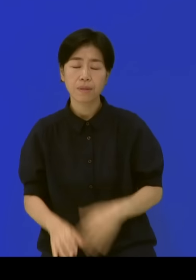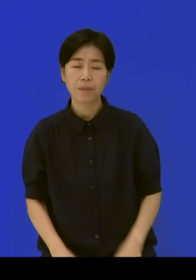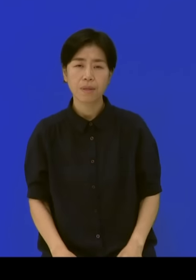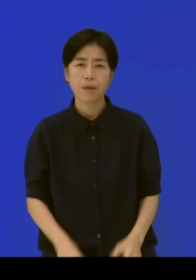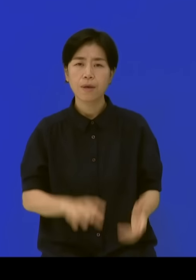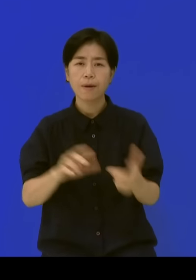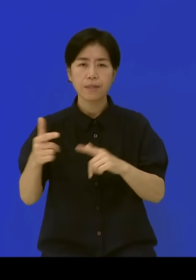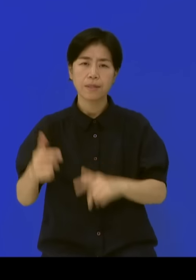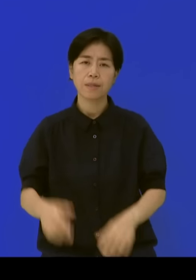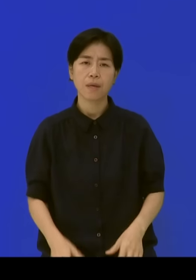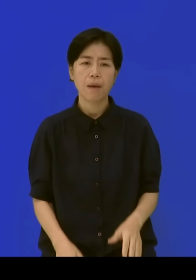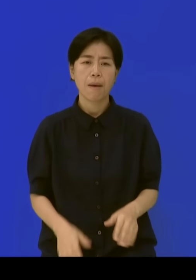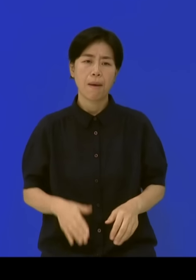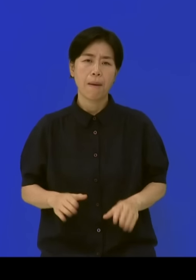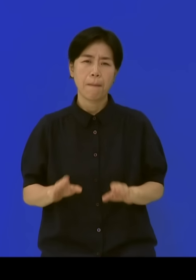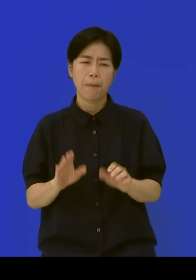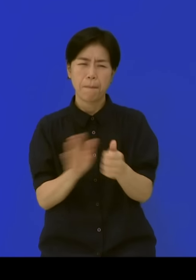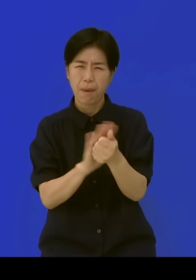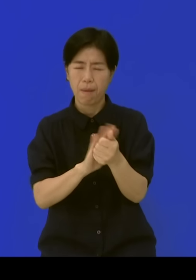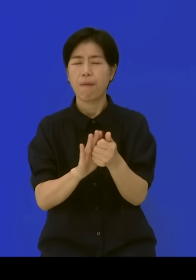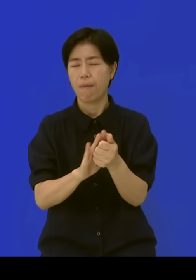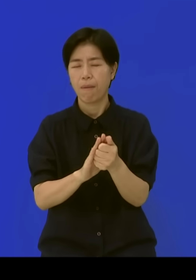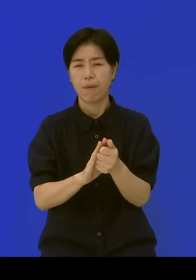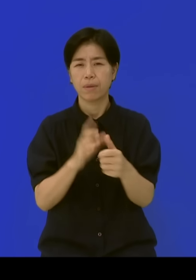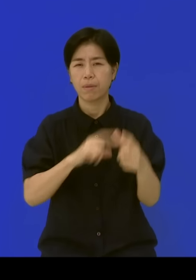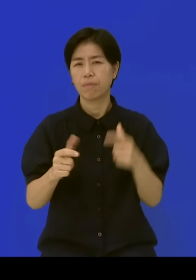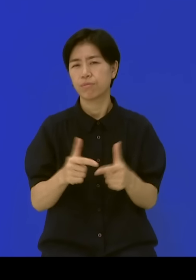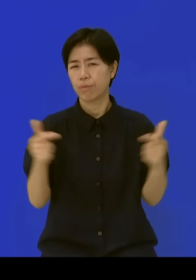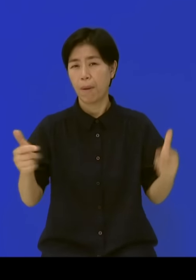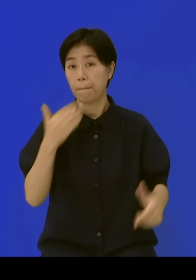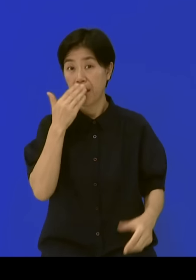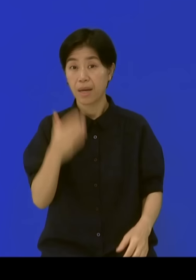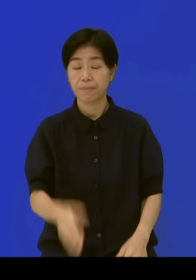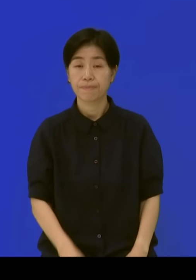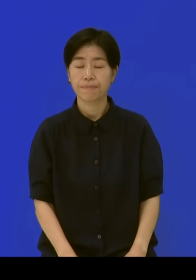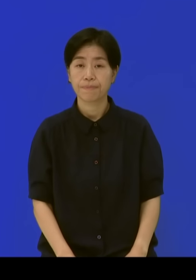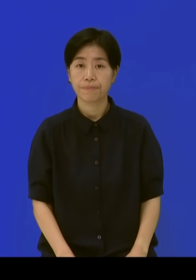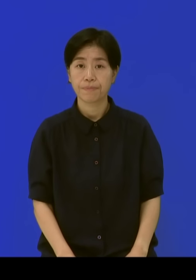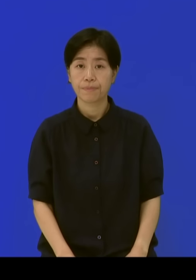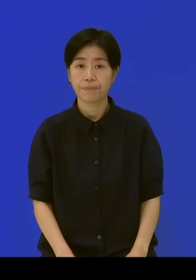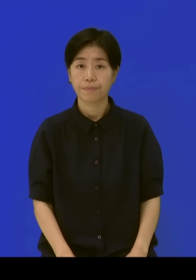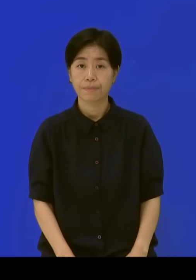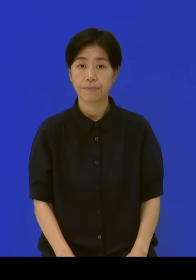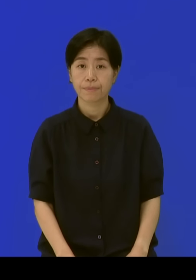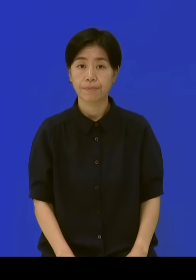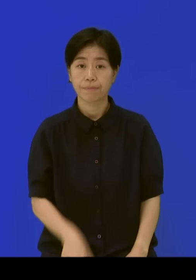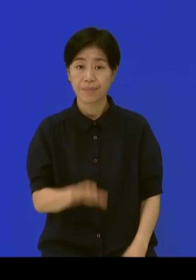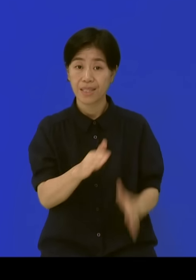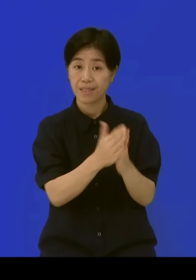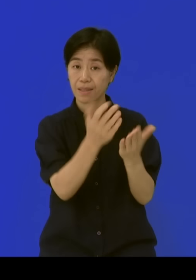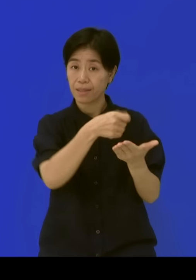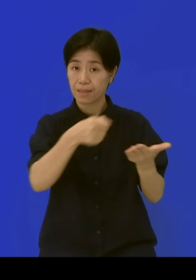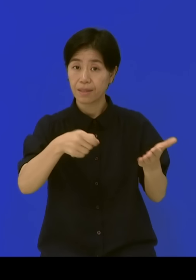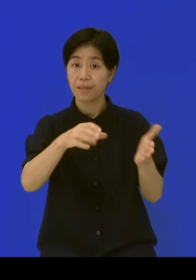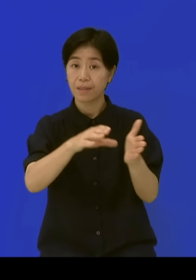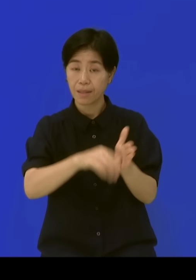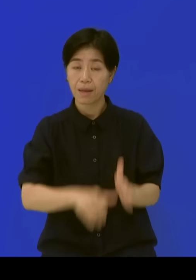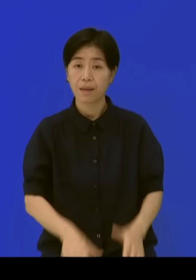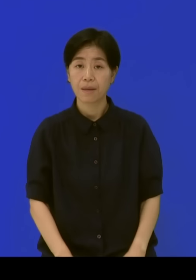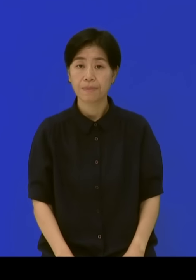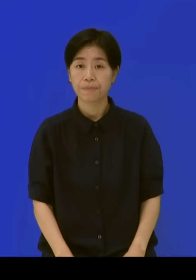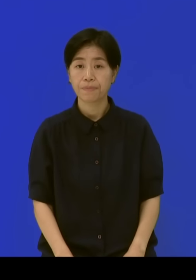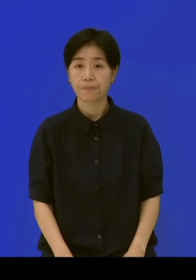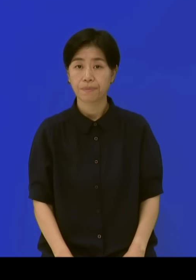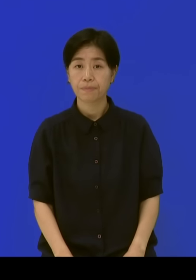어떤 저변이 넓어질 수 있겠다라고도 생각합니다. 예. 이 연결된 고통을 좀 적으시면서 우리가 좀 이렇게 고통에서